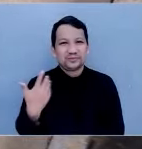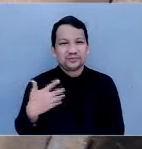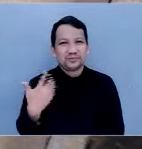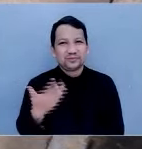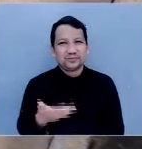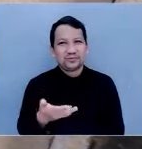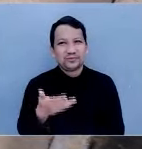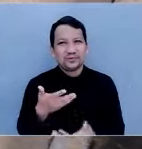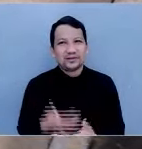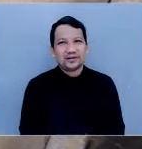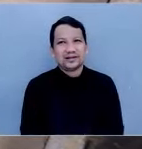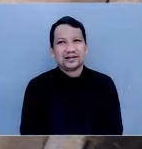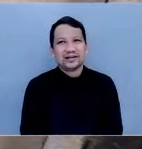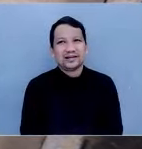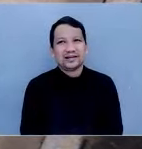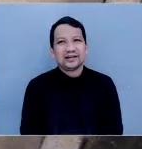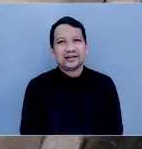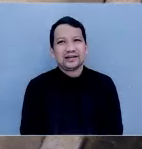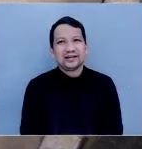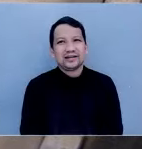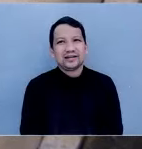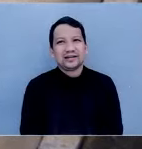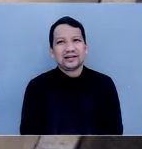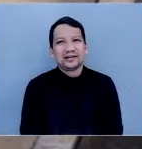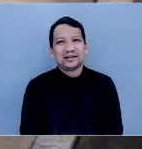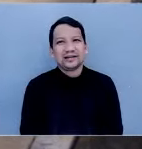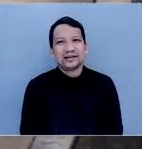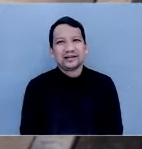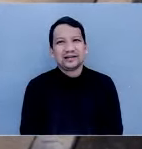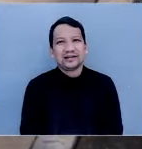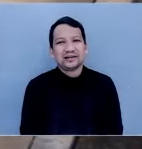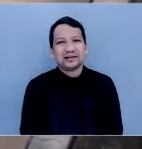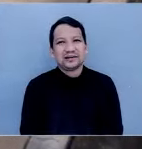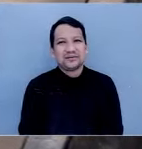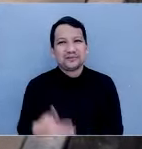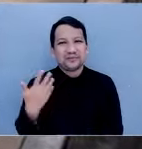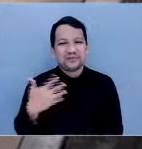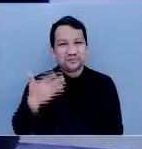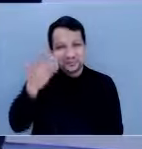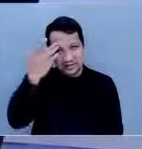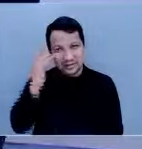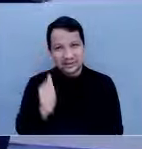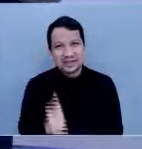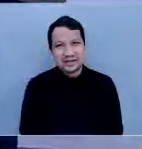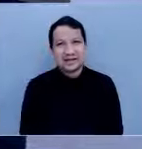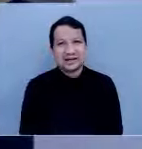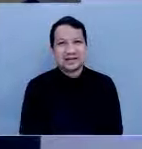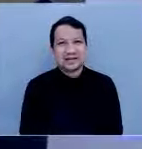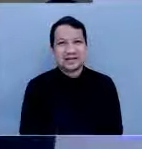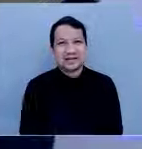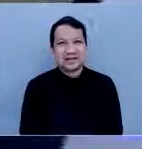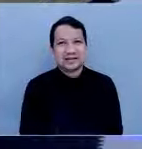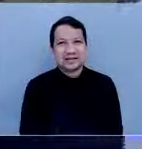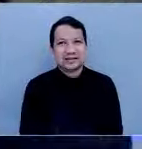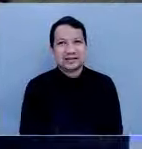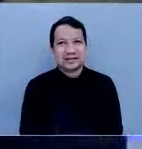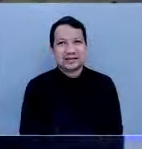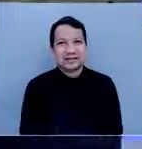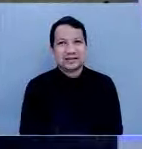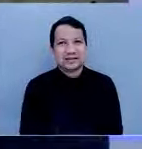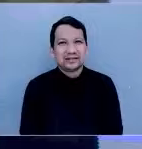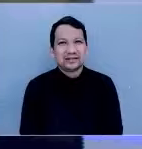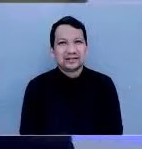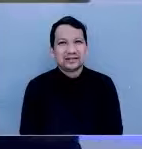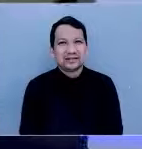Napakagaling. Ano walang mali, ah? Tama. Pag ganyan, kailangan pala magaling ka sa spelling din, ah. Kung sakasakali, sa mga